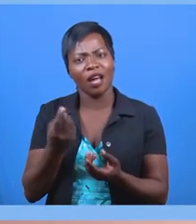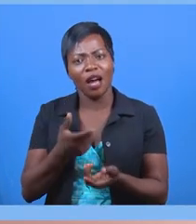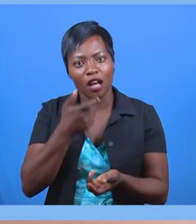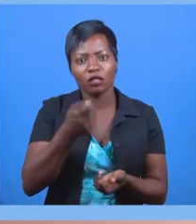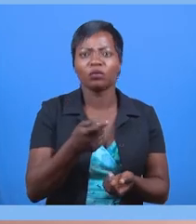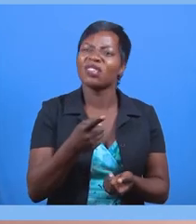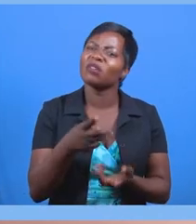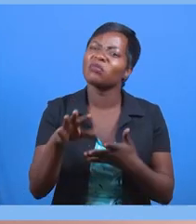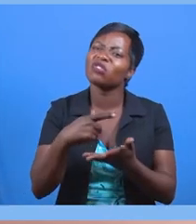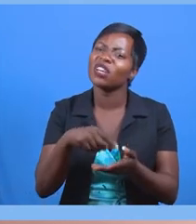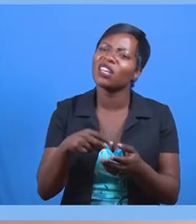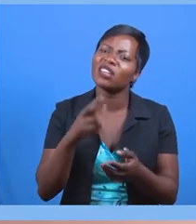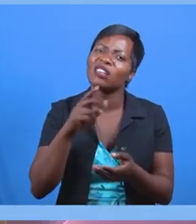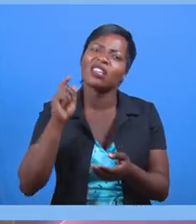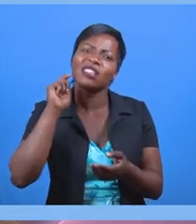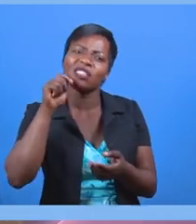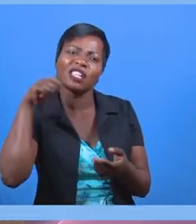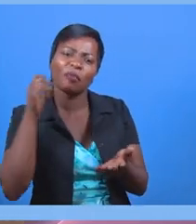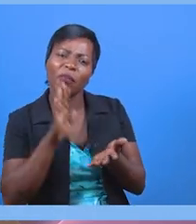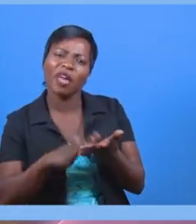manga mini zvakati zvakati